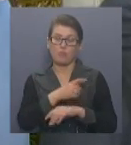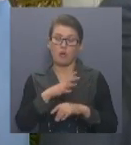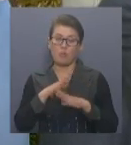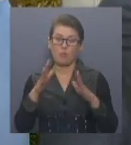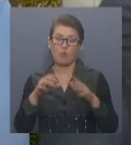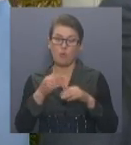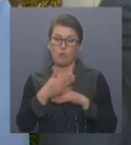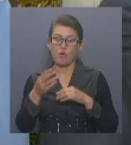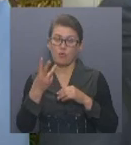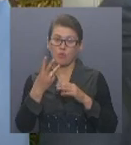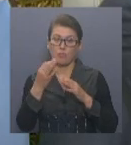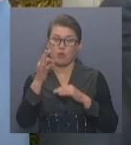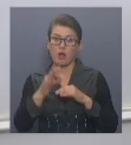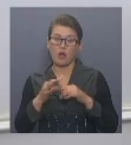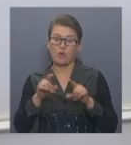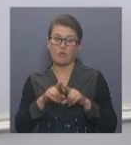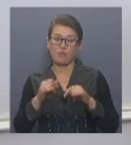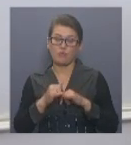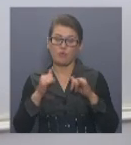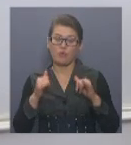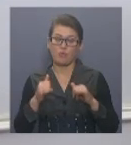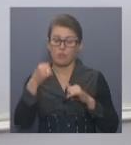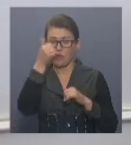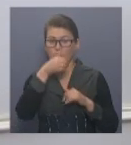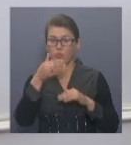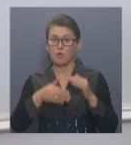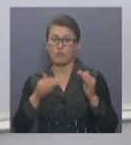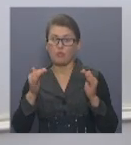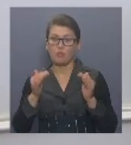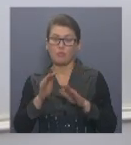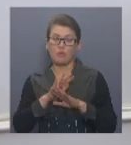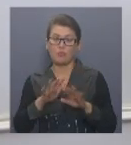осы 3%-дық өсімді жылдың соңына дейін төмендетпей ұстап қалуға тырысамыз.